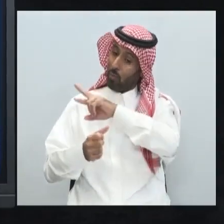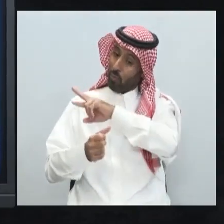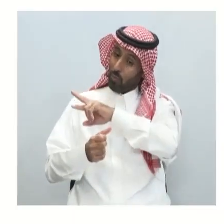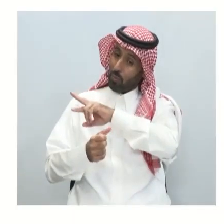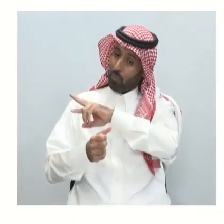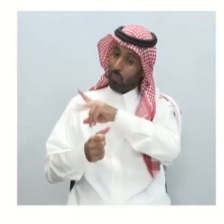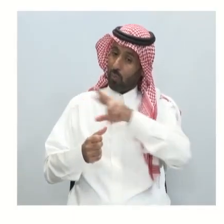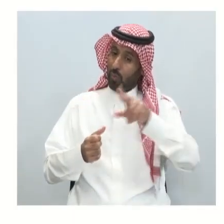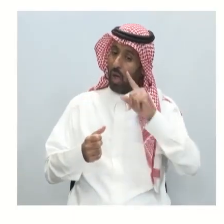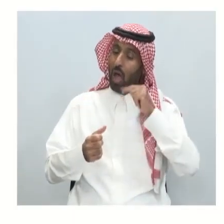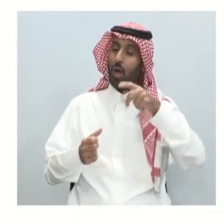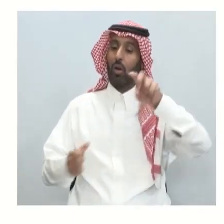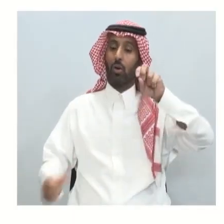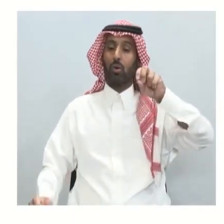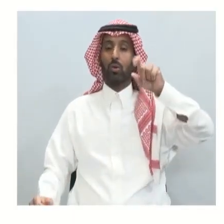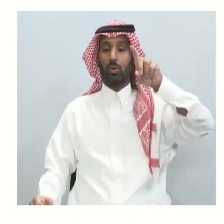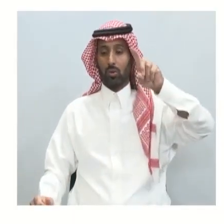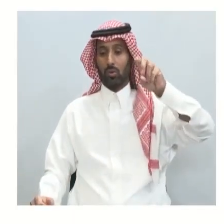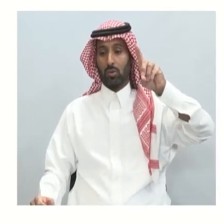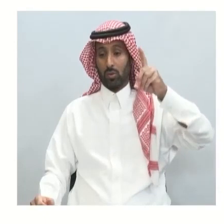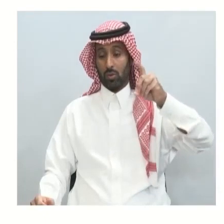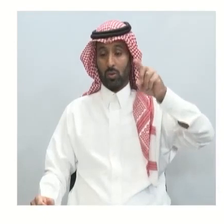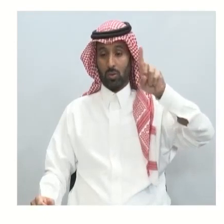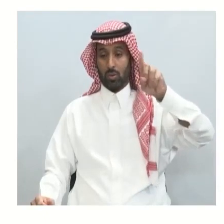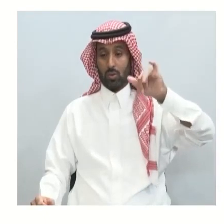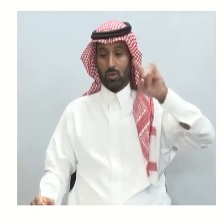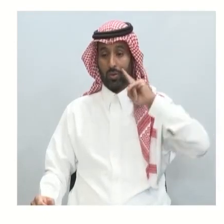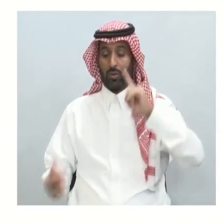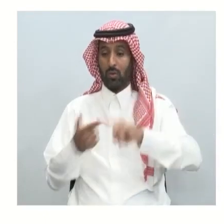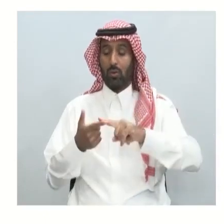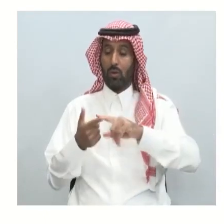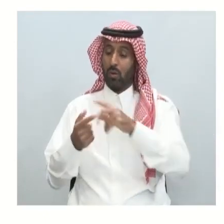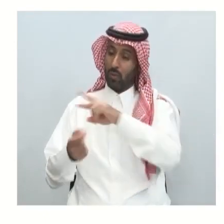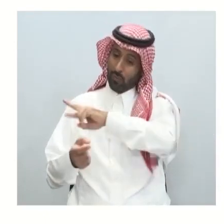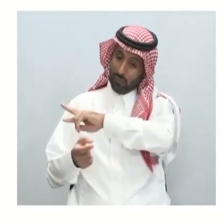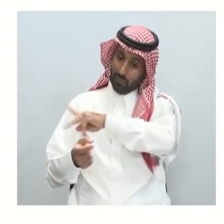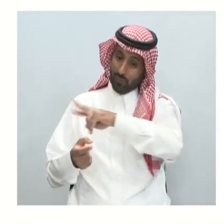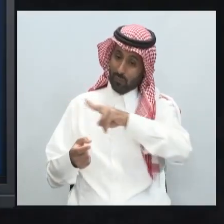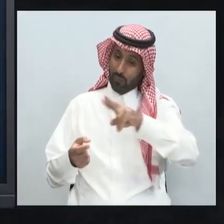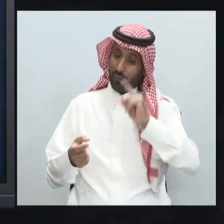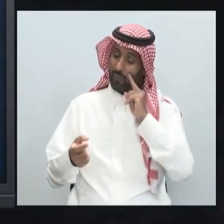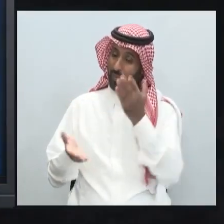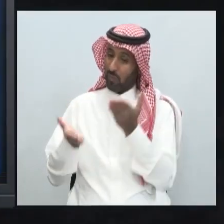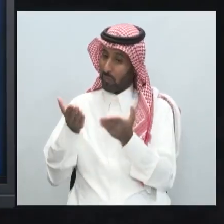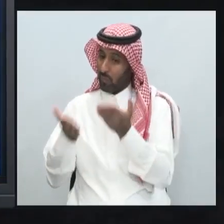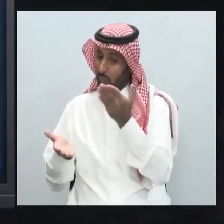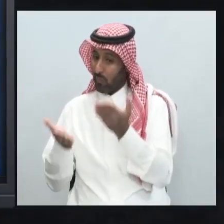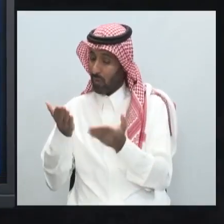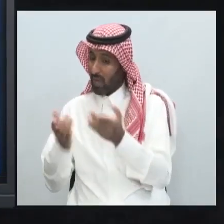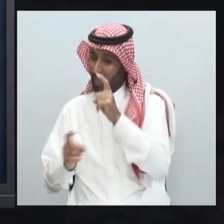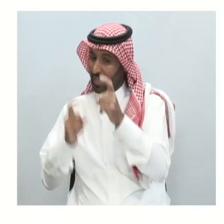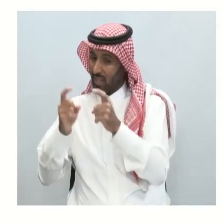هما قطبيه وغير قطبيه ما المقصود بالرابطه التساهميه القطبيه يكون احسنتم فرق